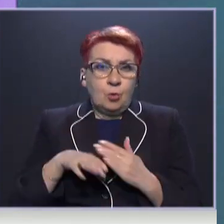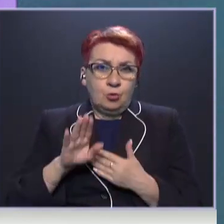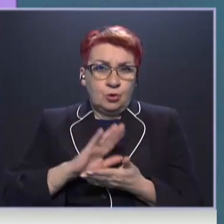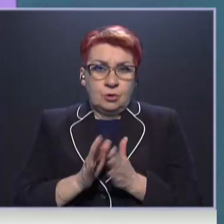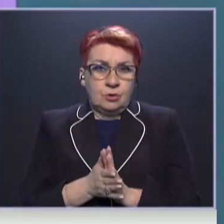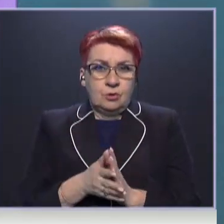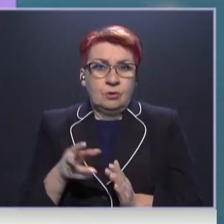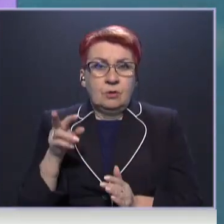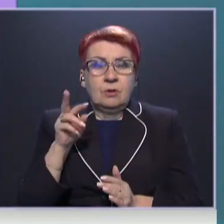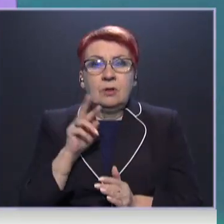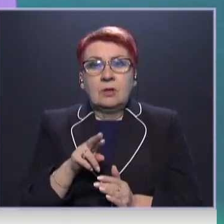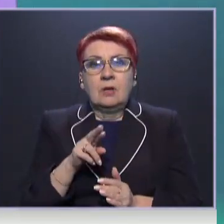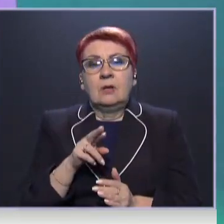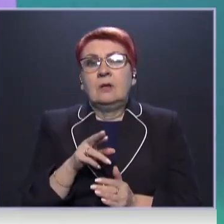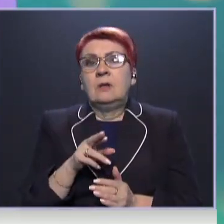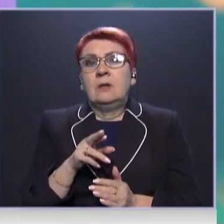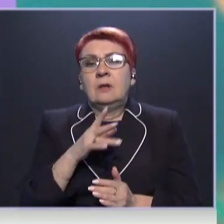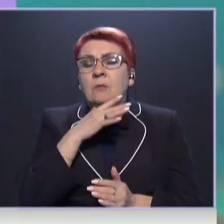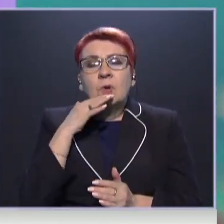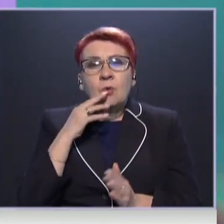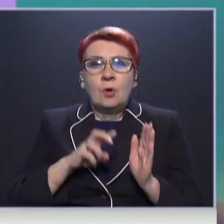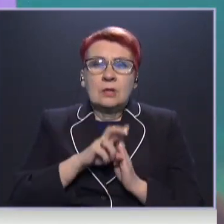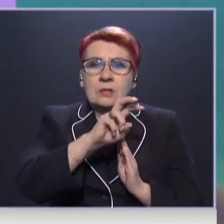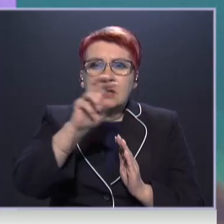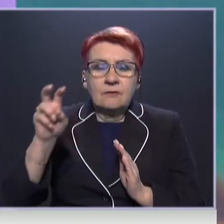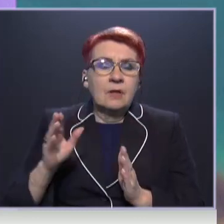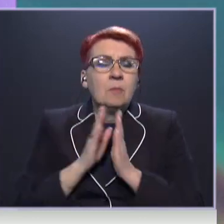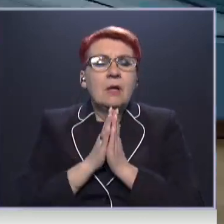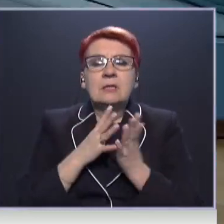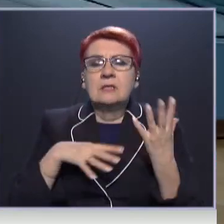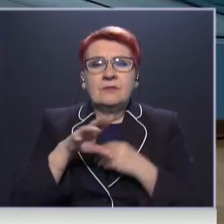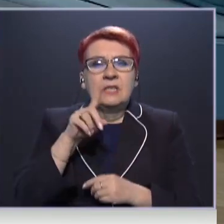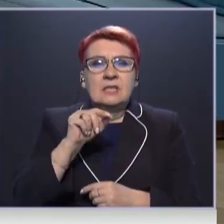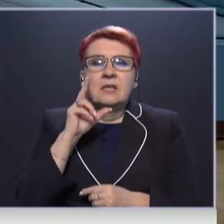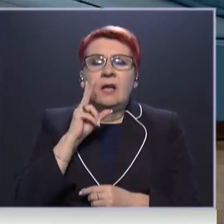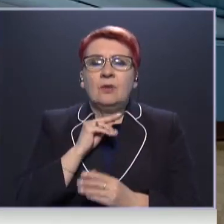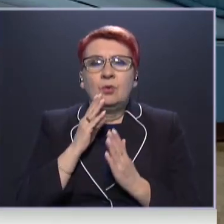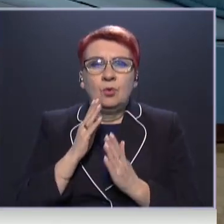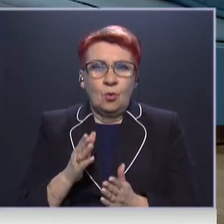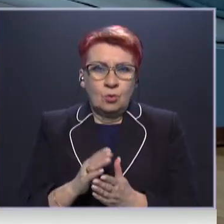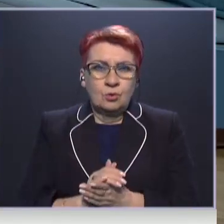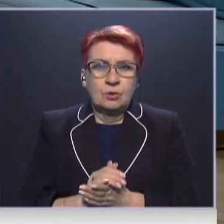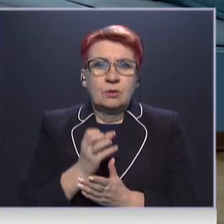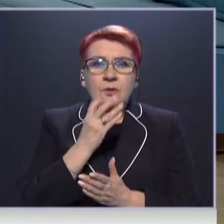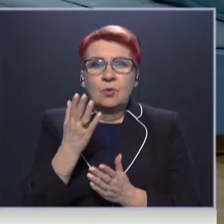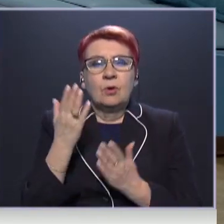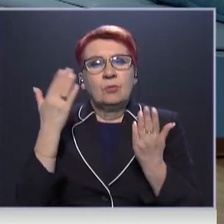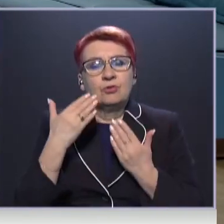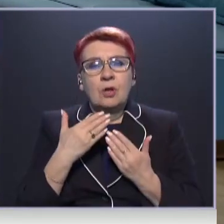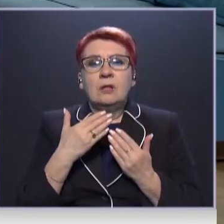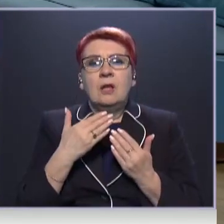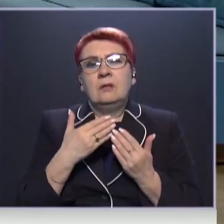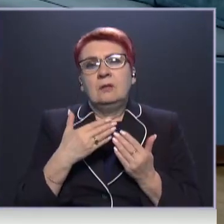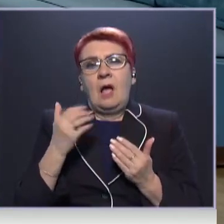Я невероятное количество обошла церквей, молилась везде за нее, везде оставляла. Сколько я прочитала катехизисов, я не